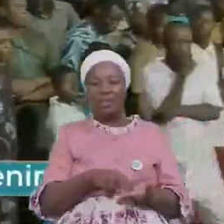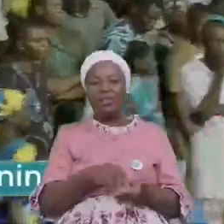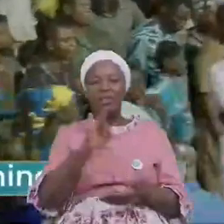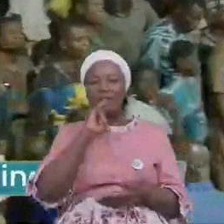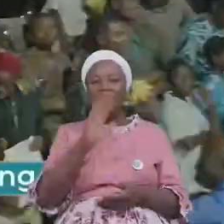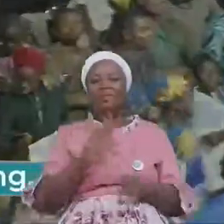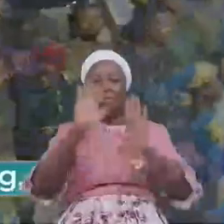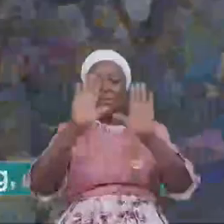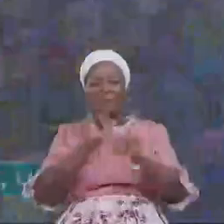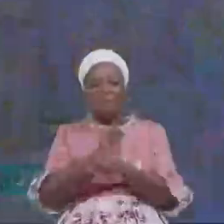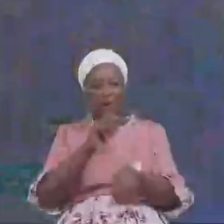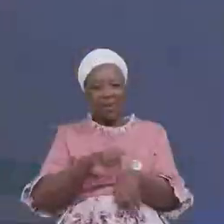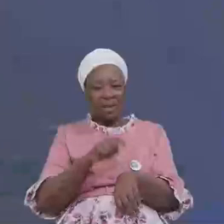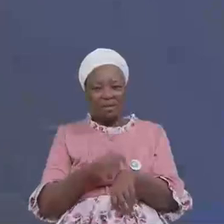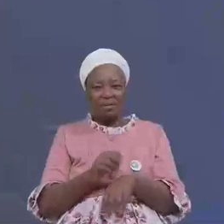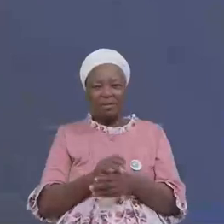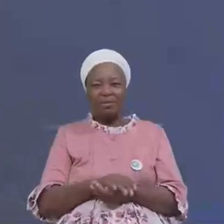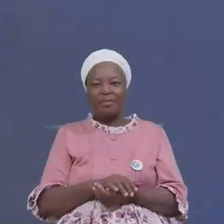Le moment de ton miracle.